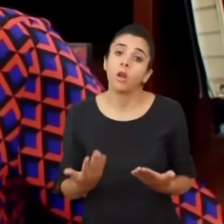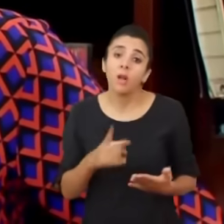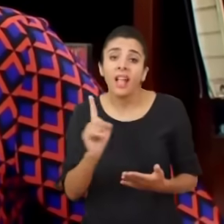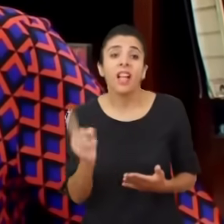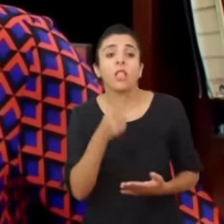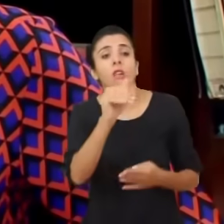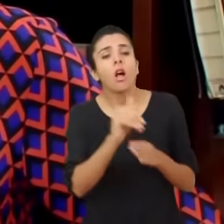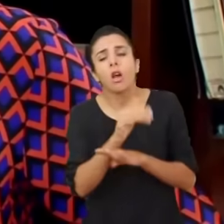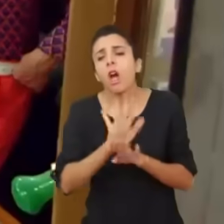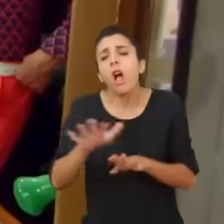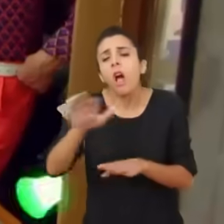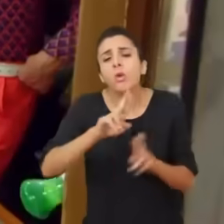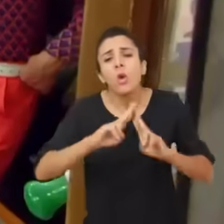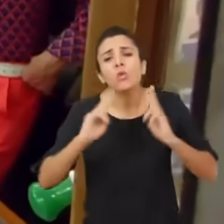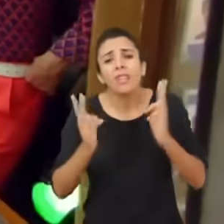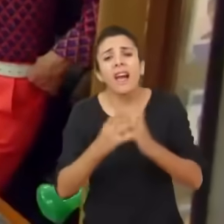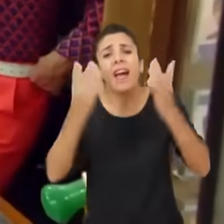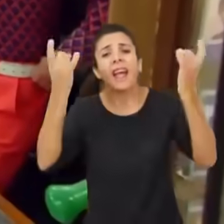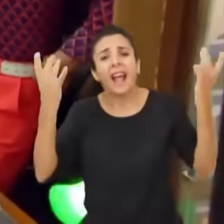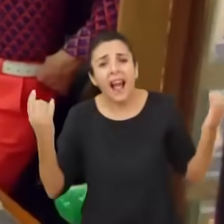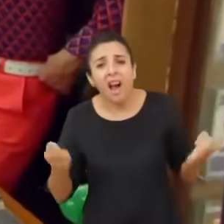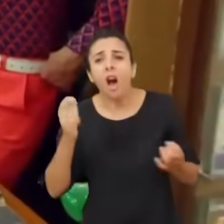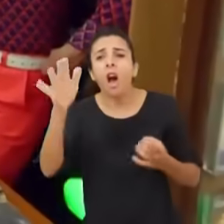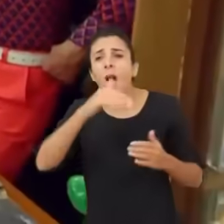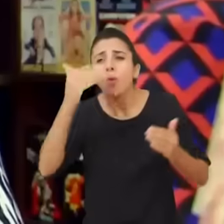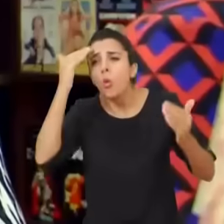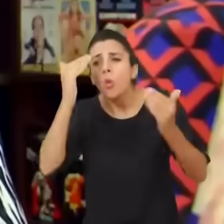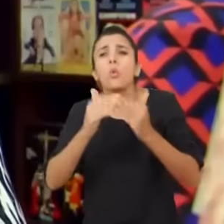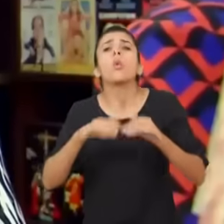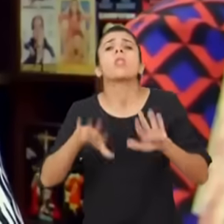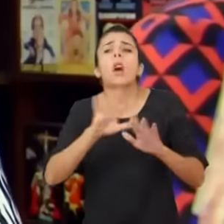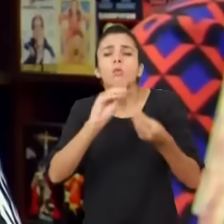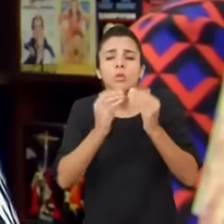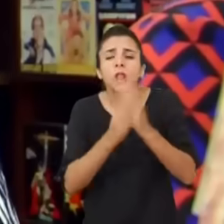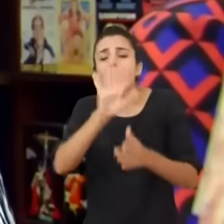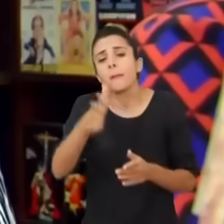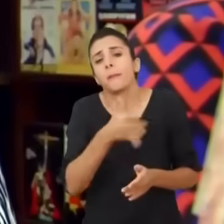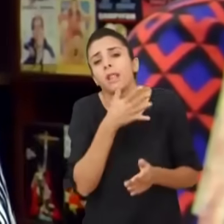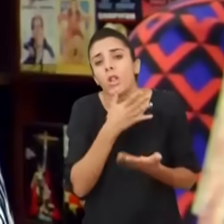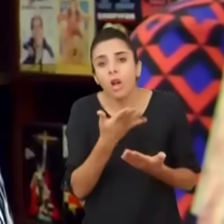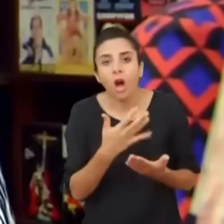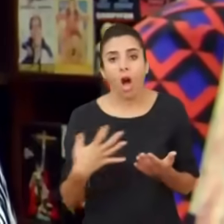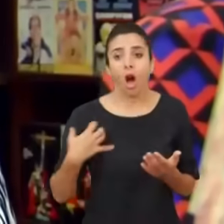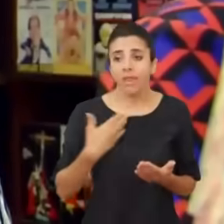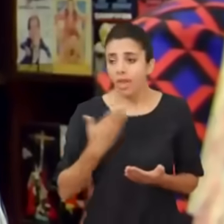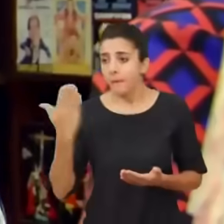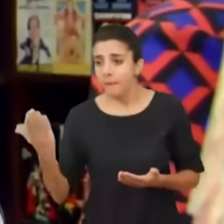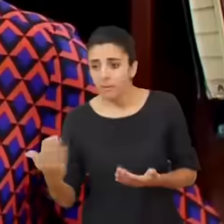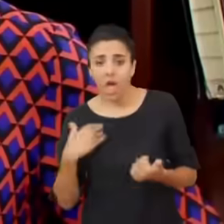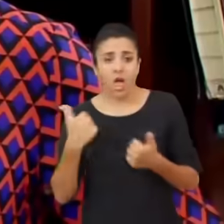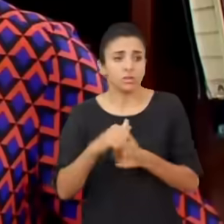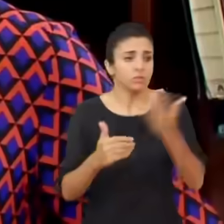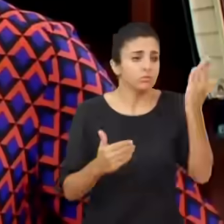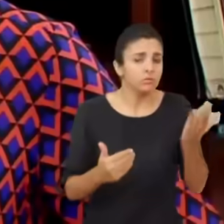defa senin başına gelmiyor ki. Gelinle kaynananın geçindiği nerede görülmüş yani? Bir tarafta annem, bir tarafta